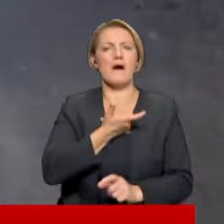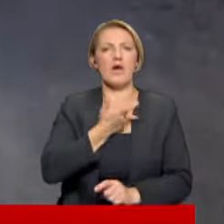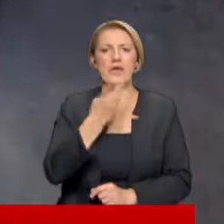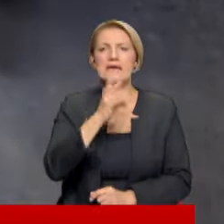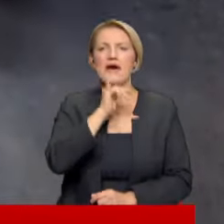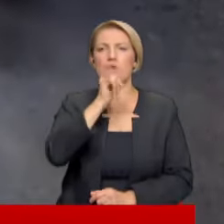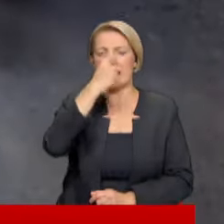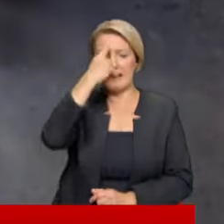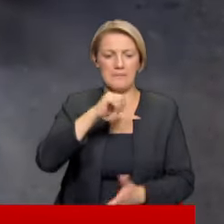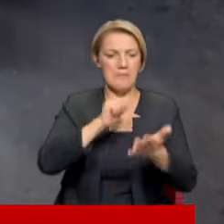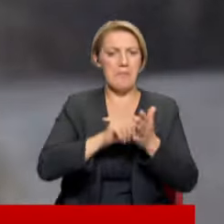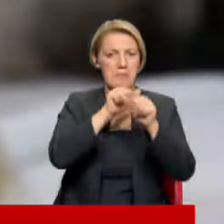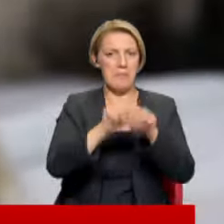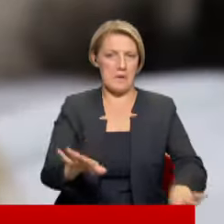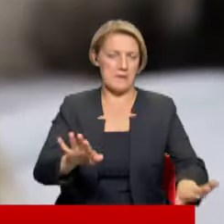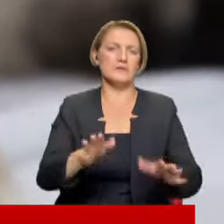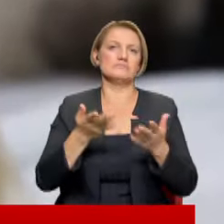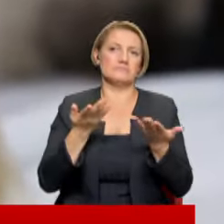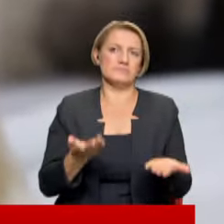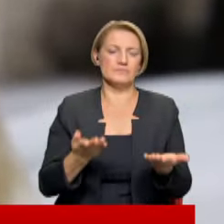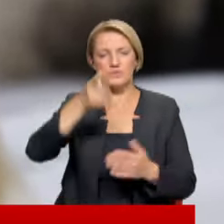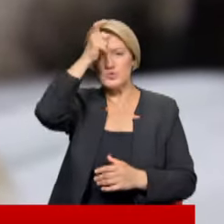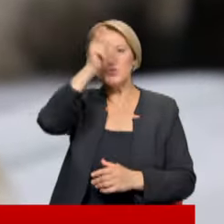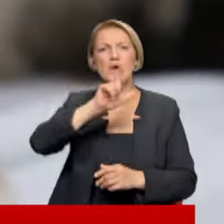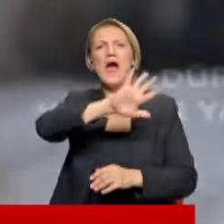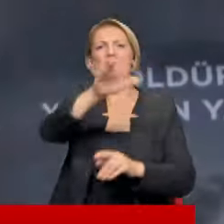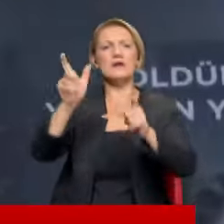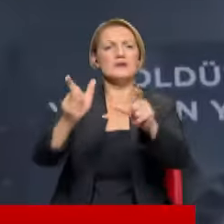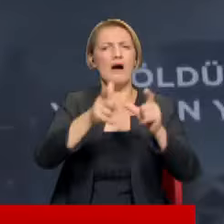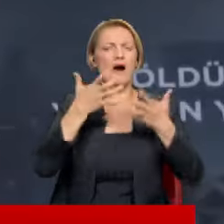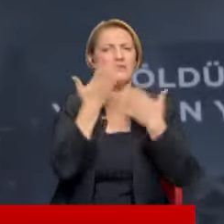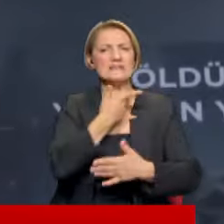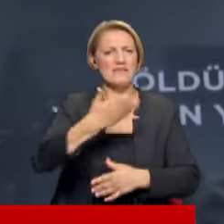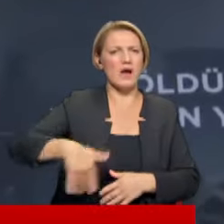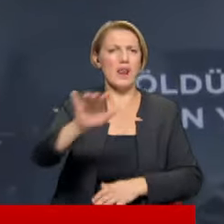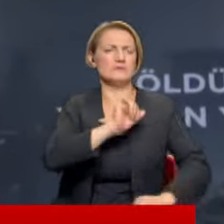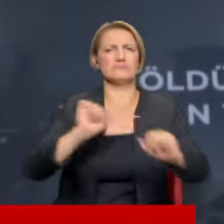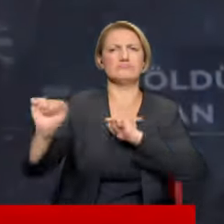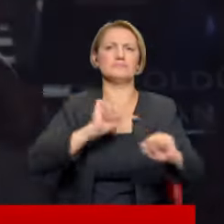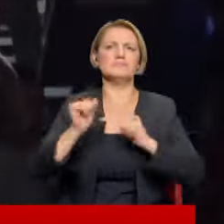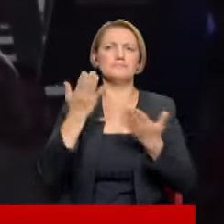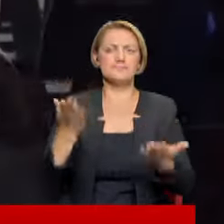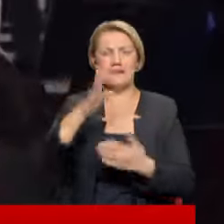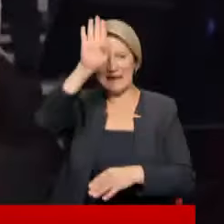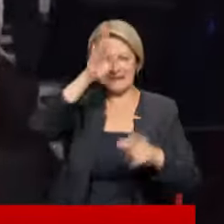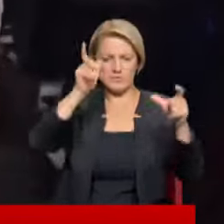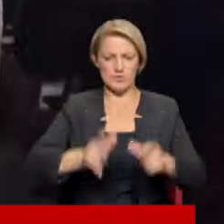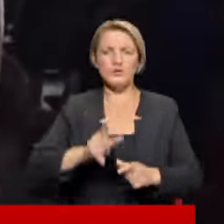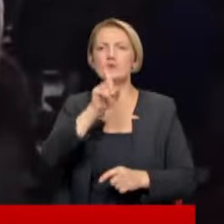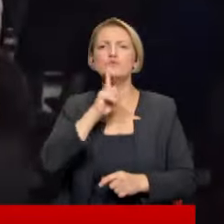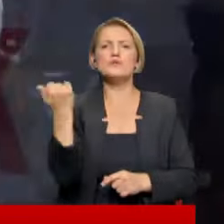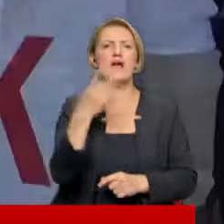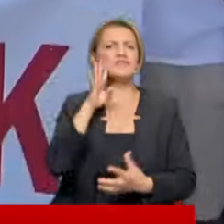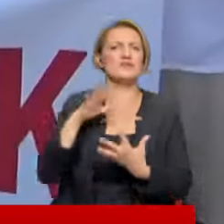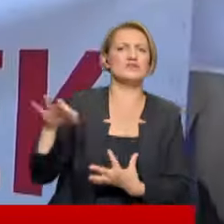Ağustos'ta resmi gazetede yayımlanarak yürürlüğe girdi. Türkiye'nin dört bir yanından hayvanseverlerin tepkisi yükseldi. İstanbul'da da